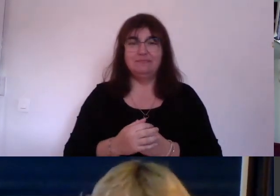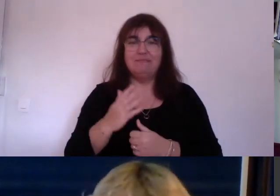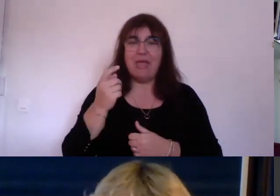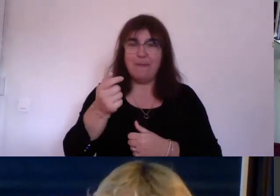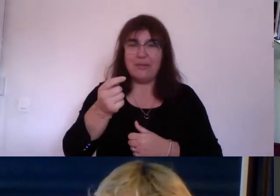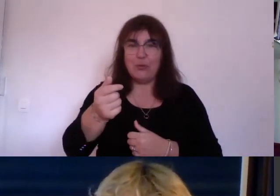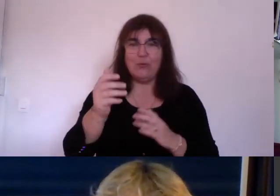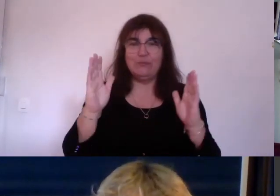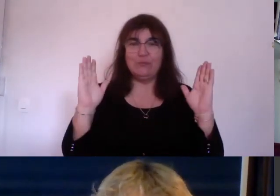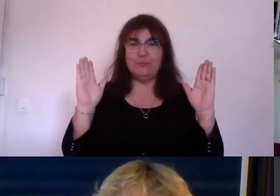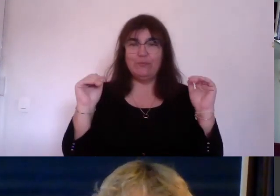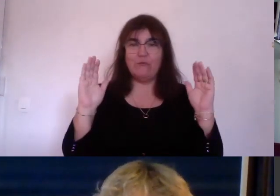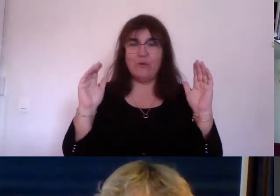bientôt.